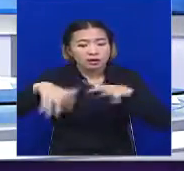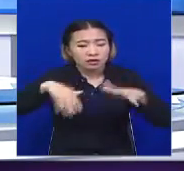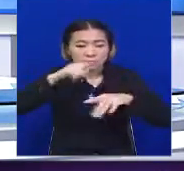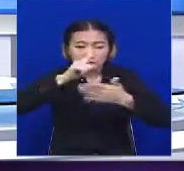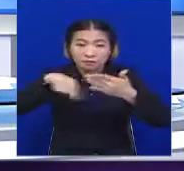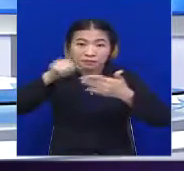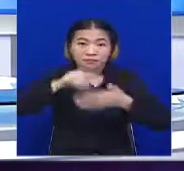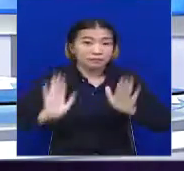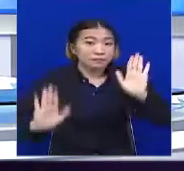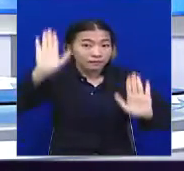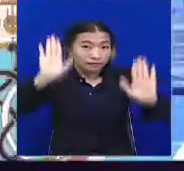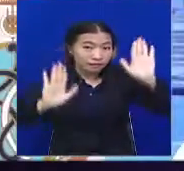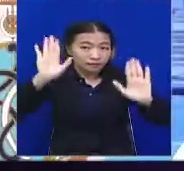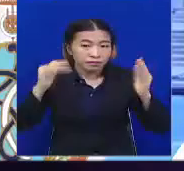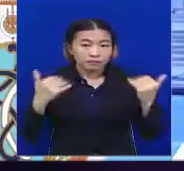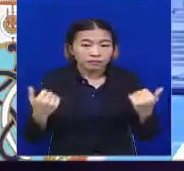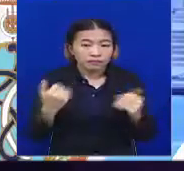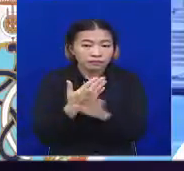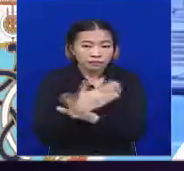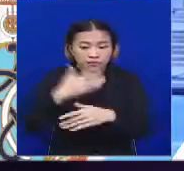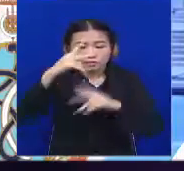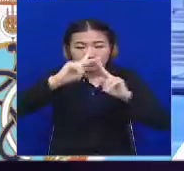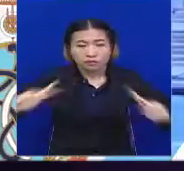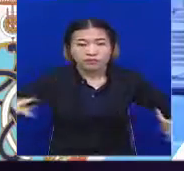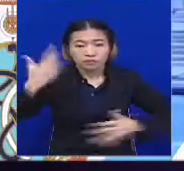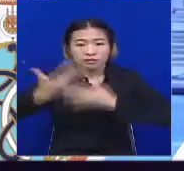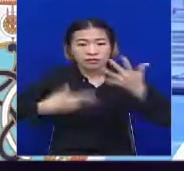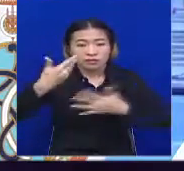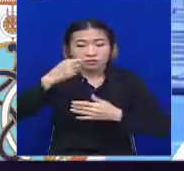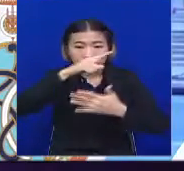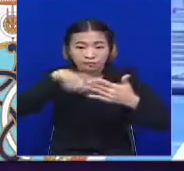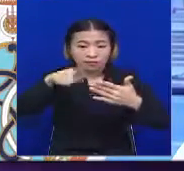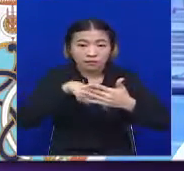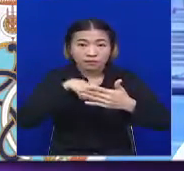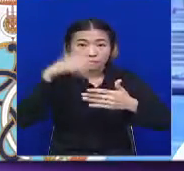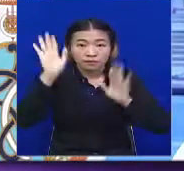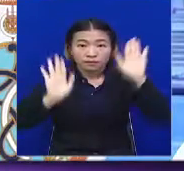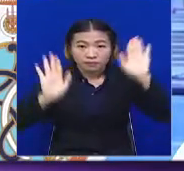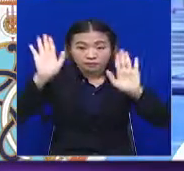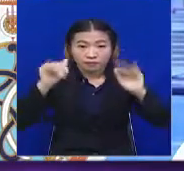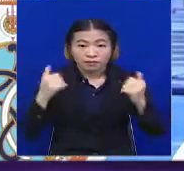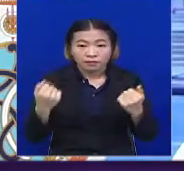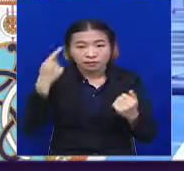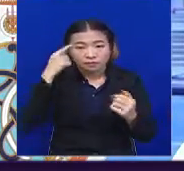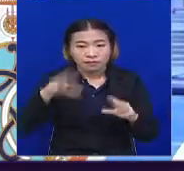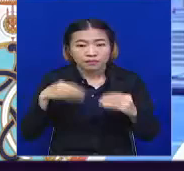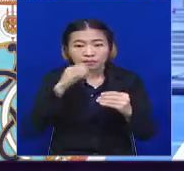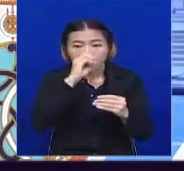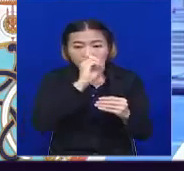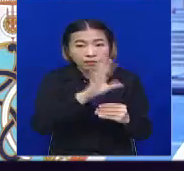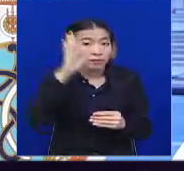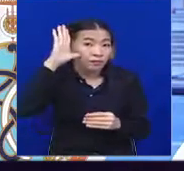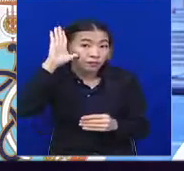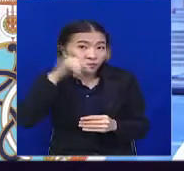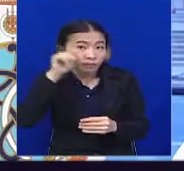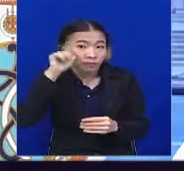ในสถานศึกษานะคะโดยกกต.อุทัยธานีก็ได้ทำการประชามตินะคะทำประกันประชาสัมพันธ์ให้นักเรียนไปบอกพ่อแม่ผู้ปกคร